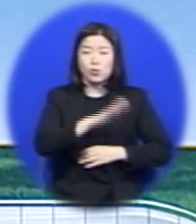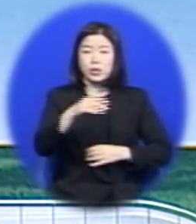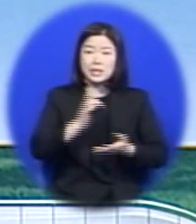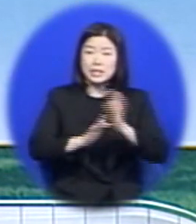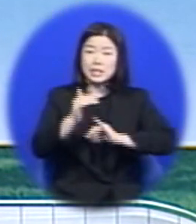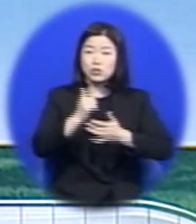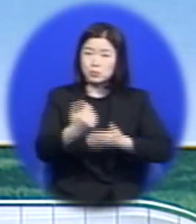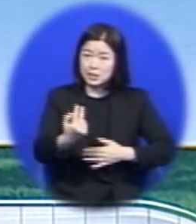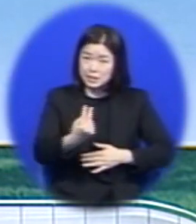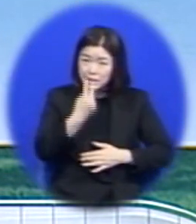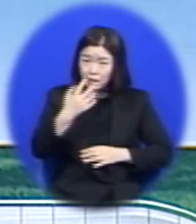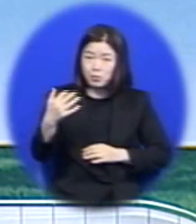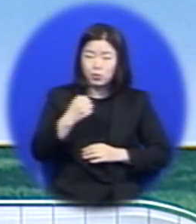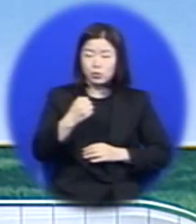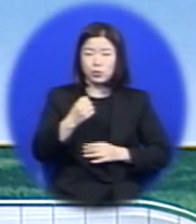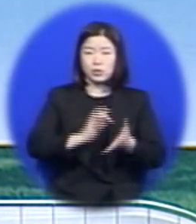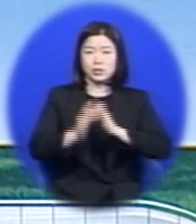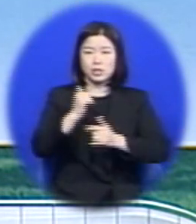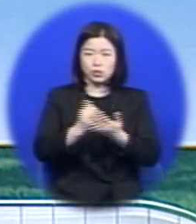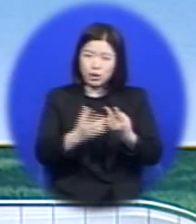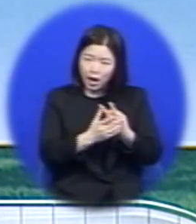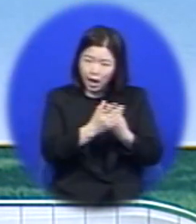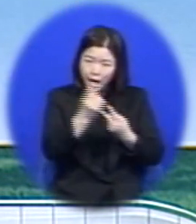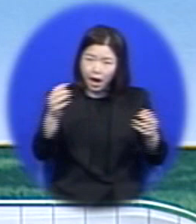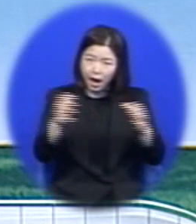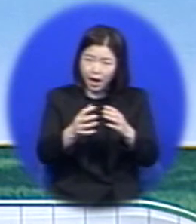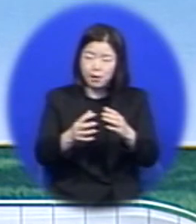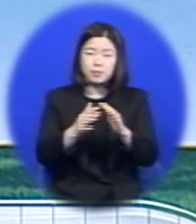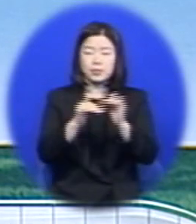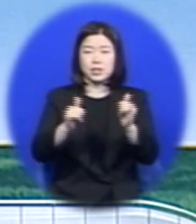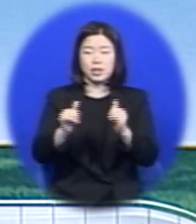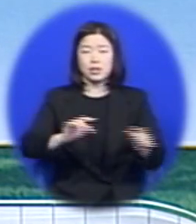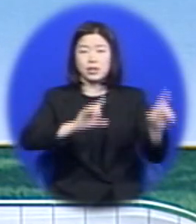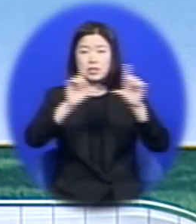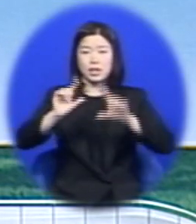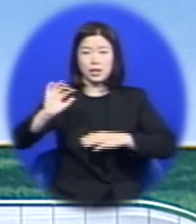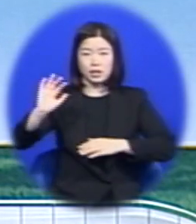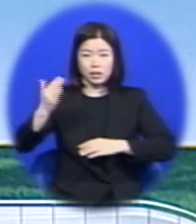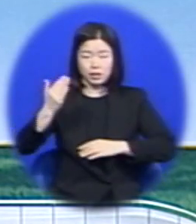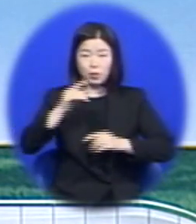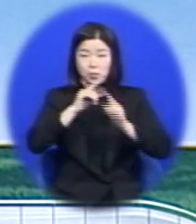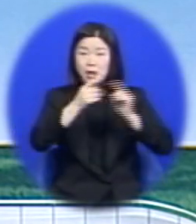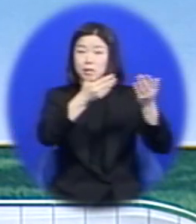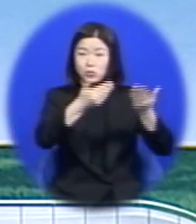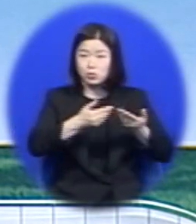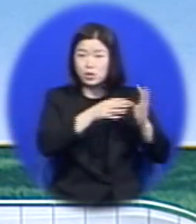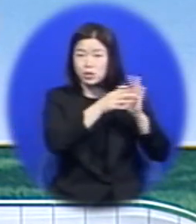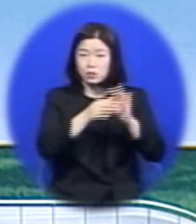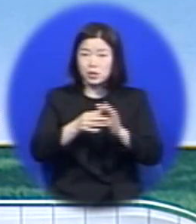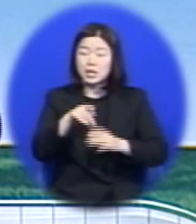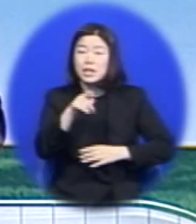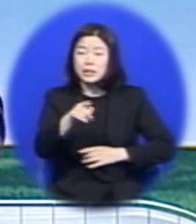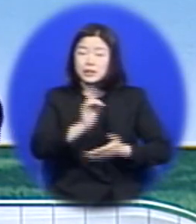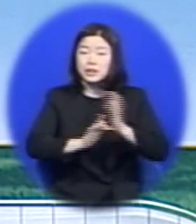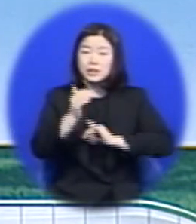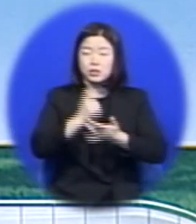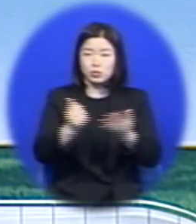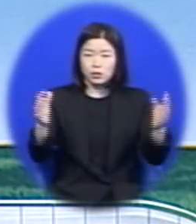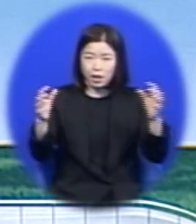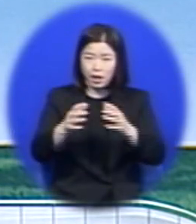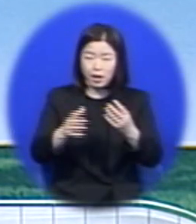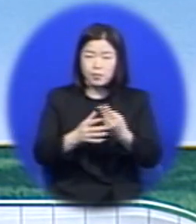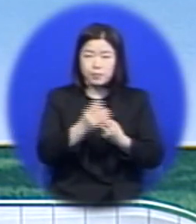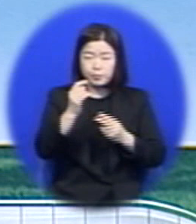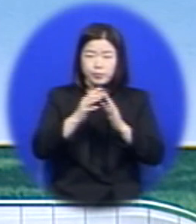생명으로 예수님과 연합한 자로 살게 된다고 하시면서 그 예수님과 연합한 자가